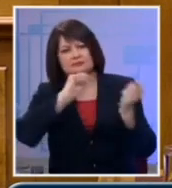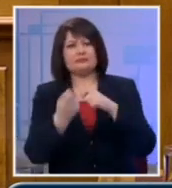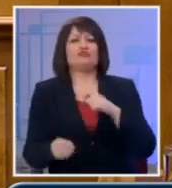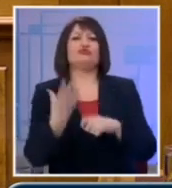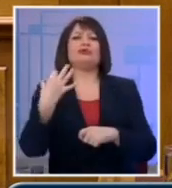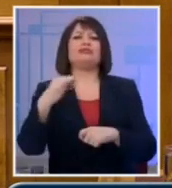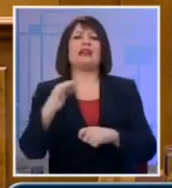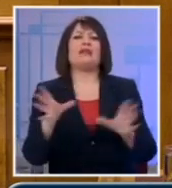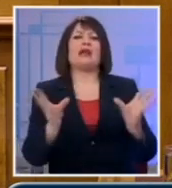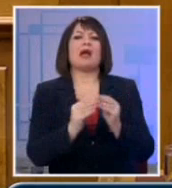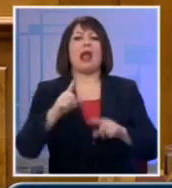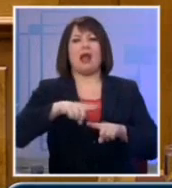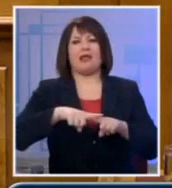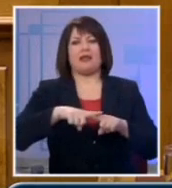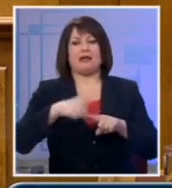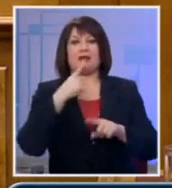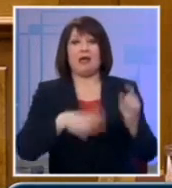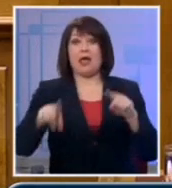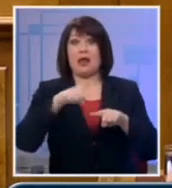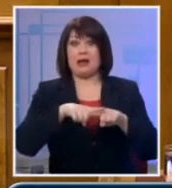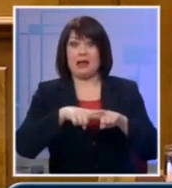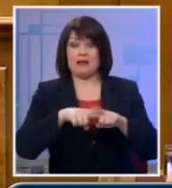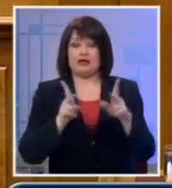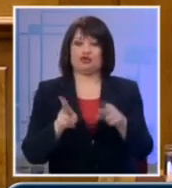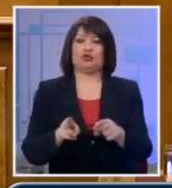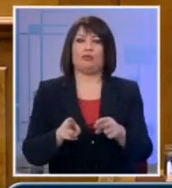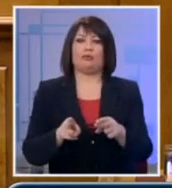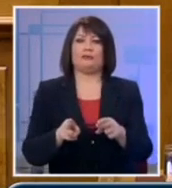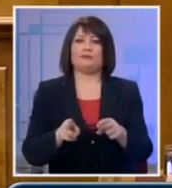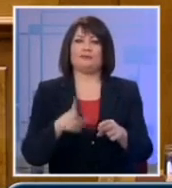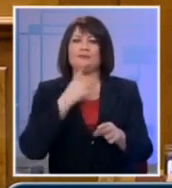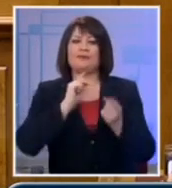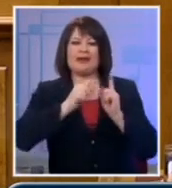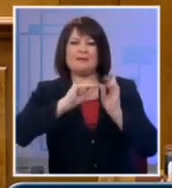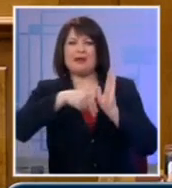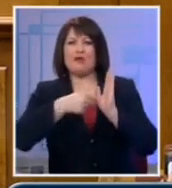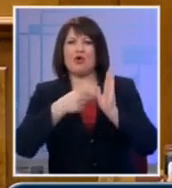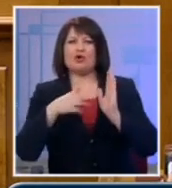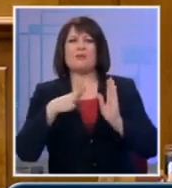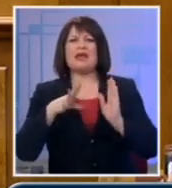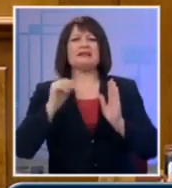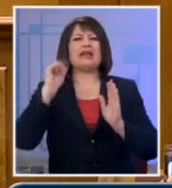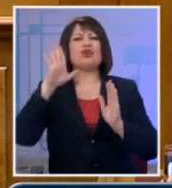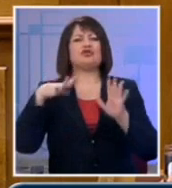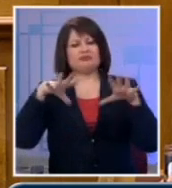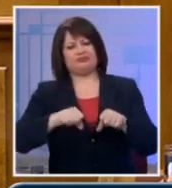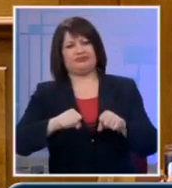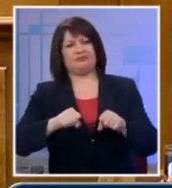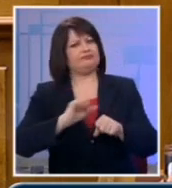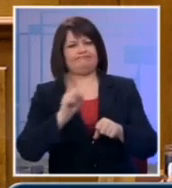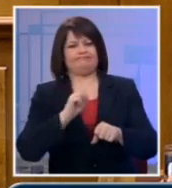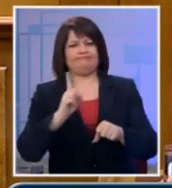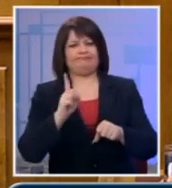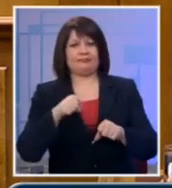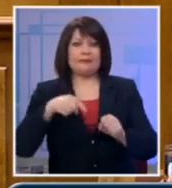τόπο. Η χώρα σταματά να είναι μνημονιακή αποικία και πρωταγωνιστής σε